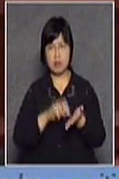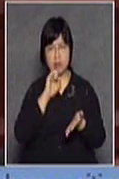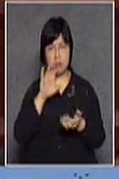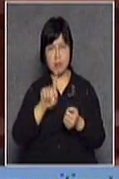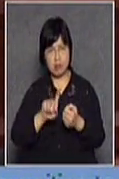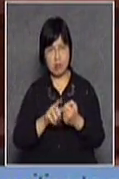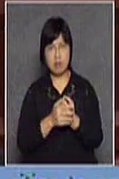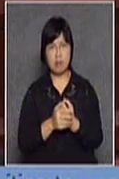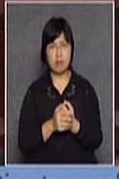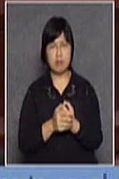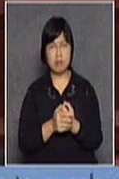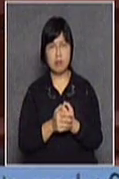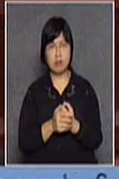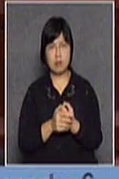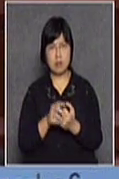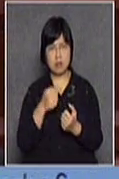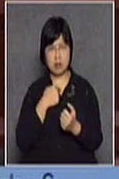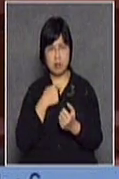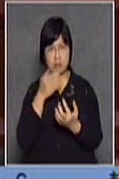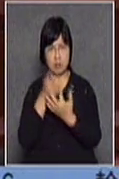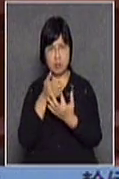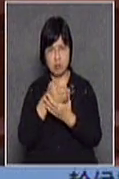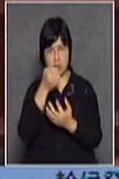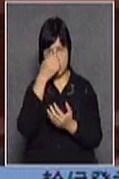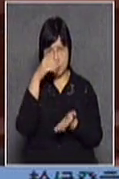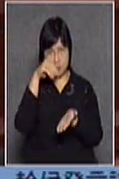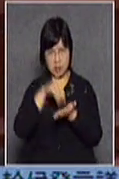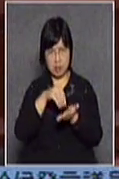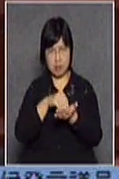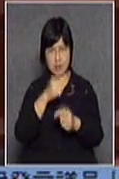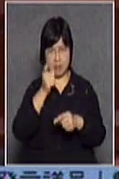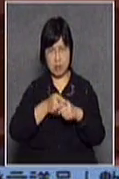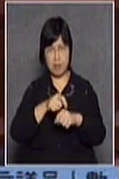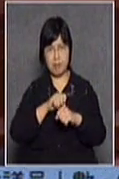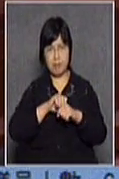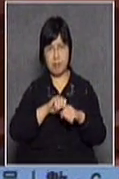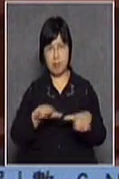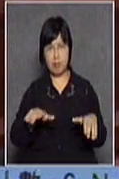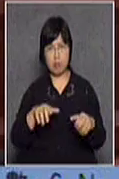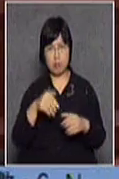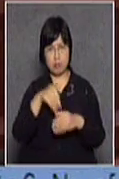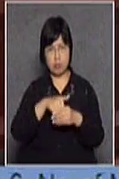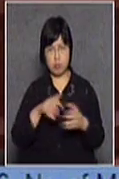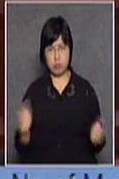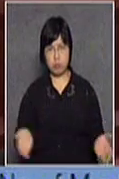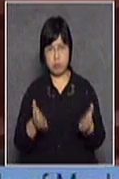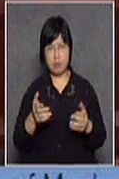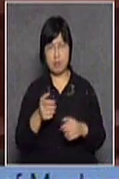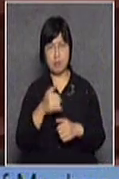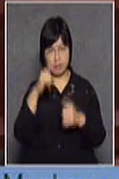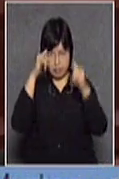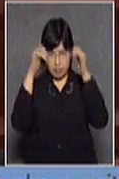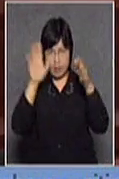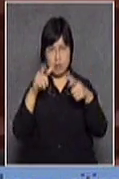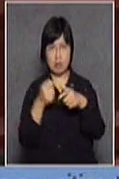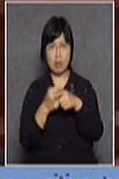啊。為爭取香港落實真普選，鼓吹行動以非暴力公民抗